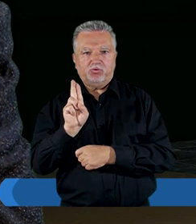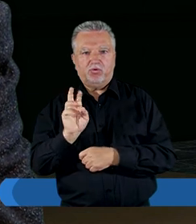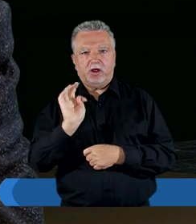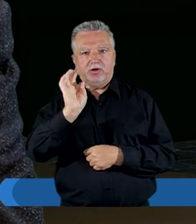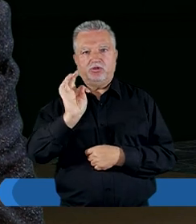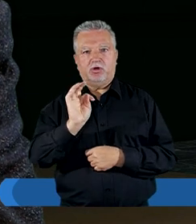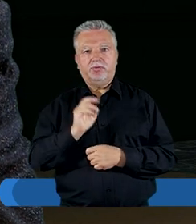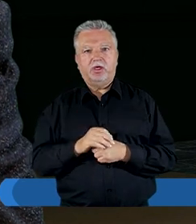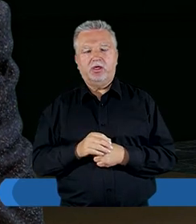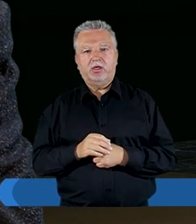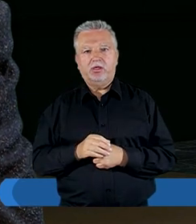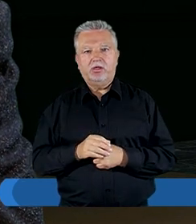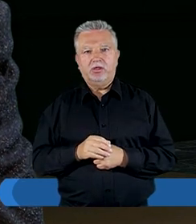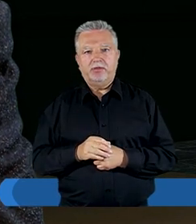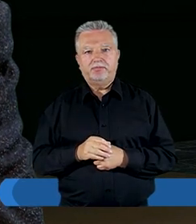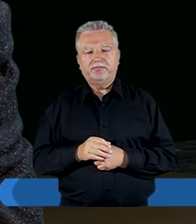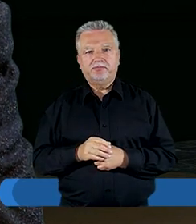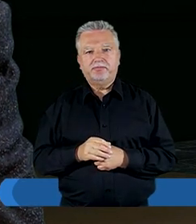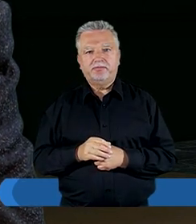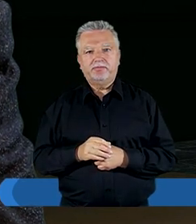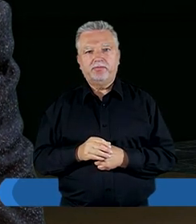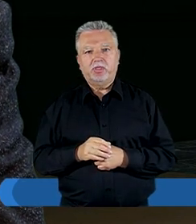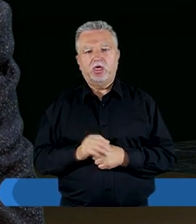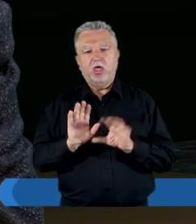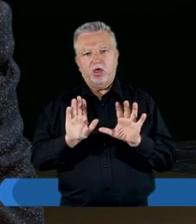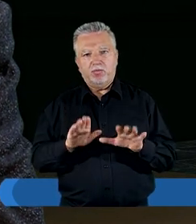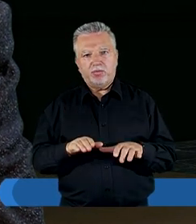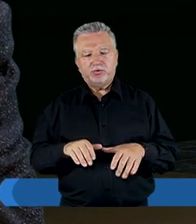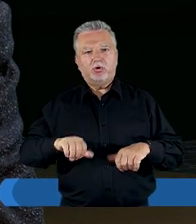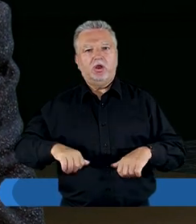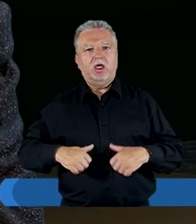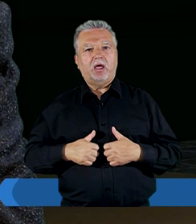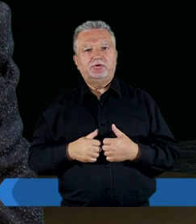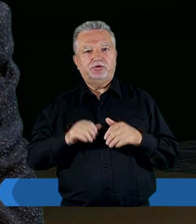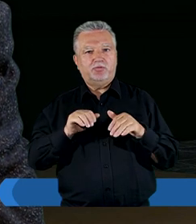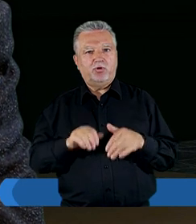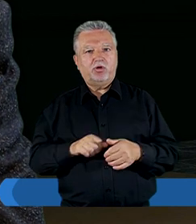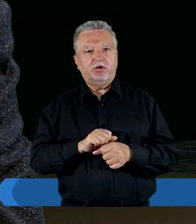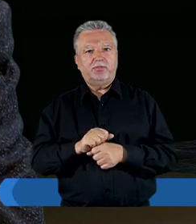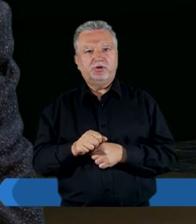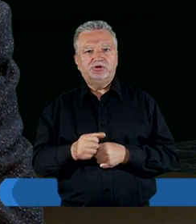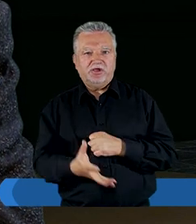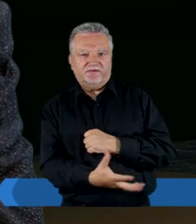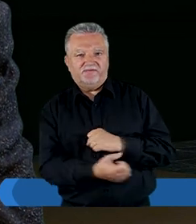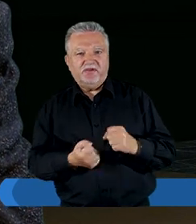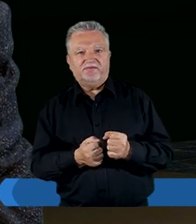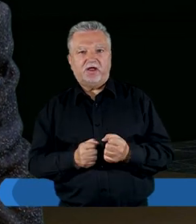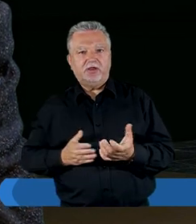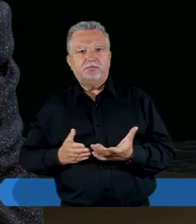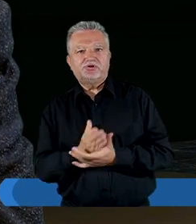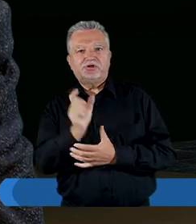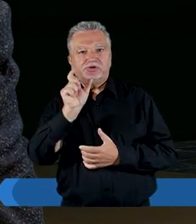Panie, obojętnie co nas spotka. Pozwól, Boże, żebyśmy mogli być wyrwani przez